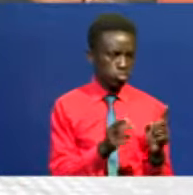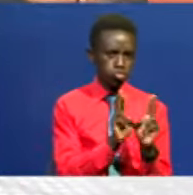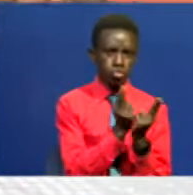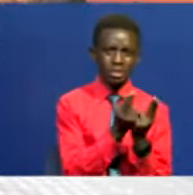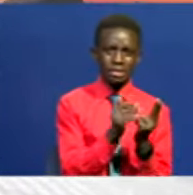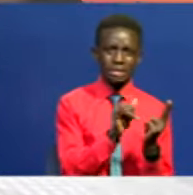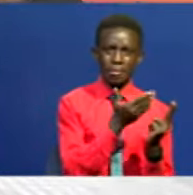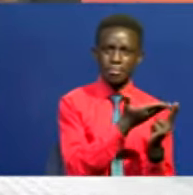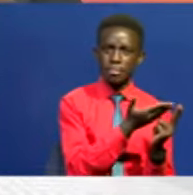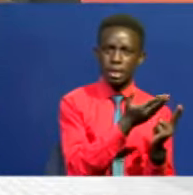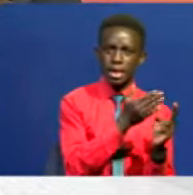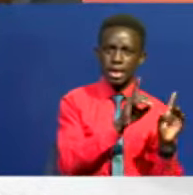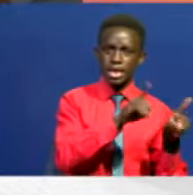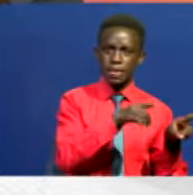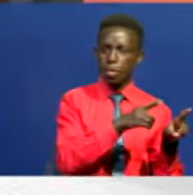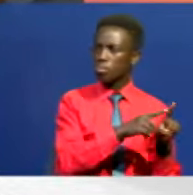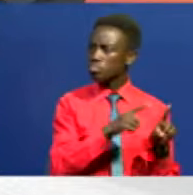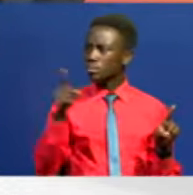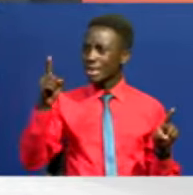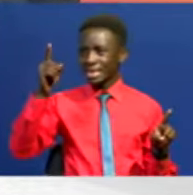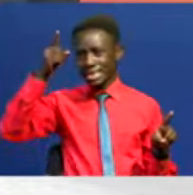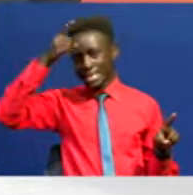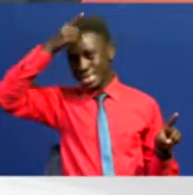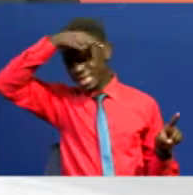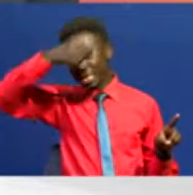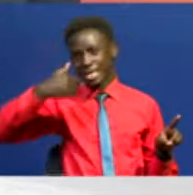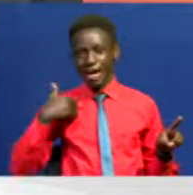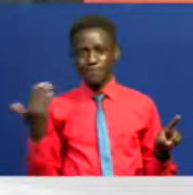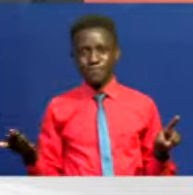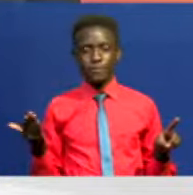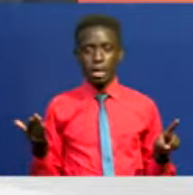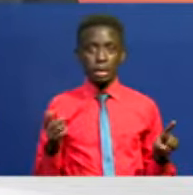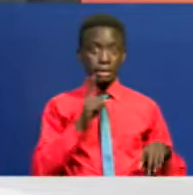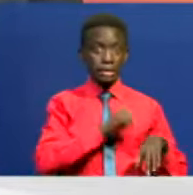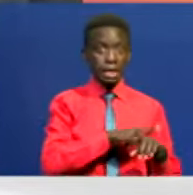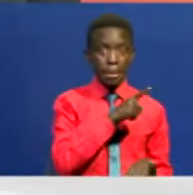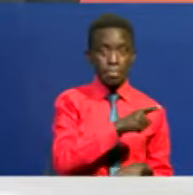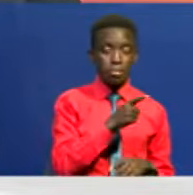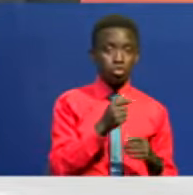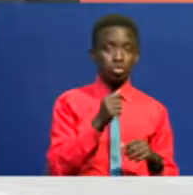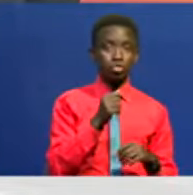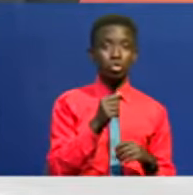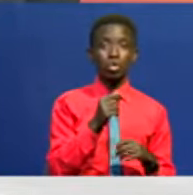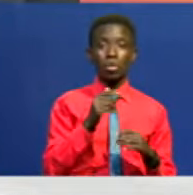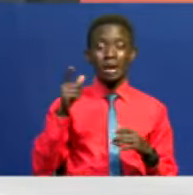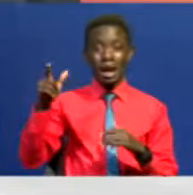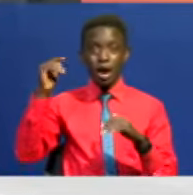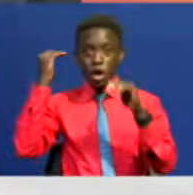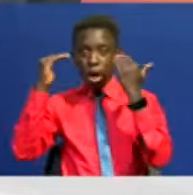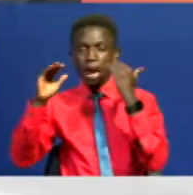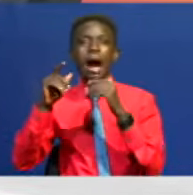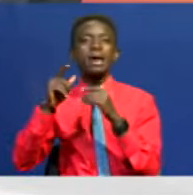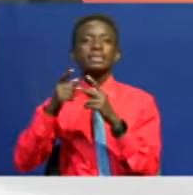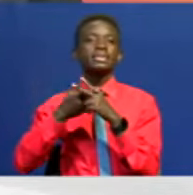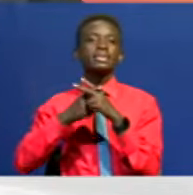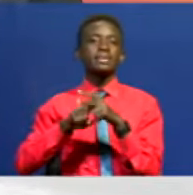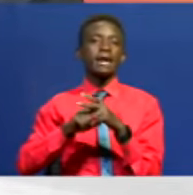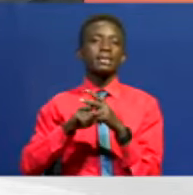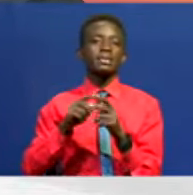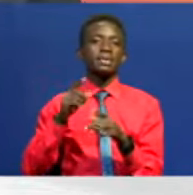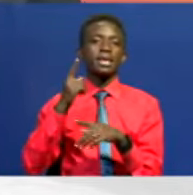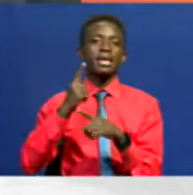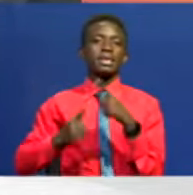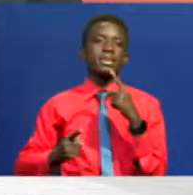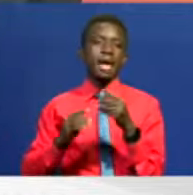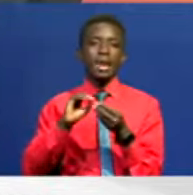degree. So atakapoenda katika chuo kikuu ataanza mwaka wa kwanza. Huyo mwanafunzi anaanza mwaka wa pili. Manake masomo